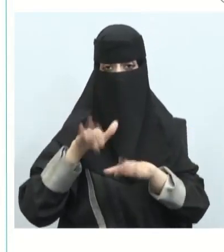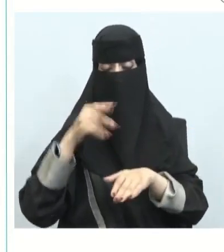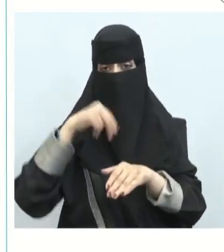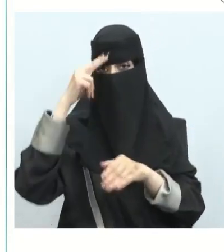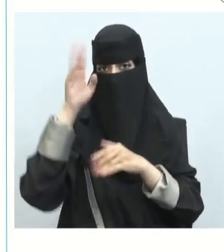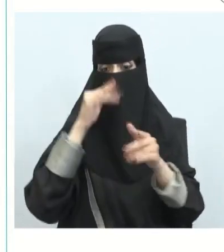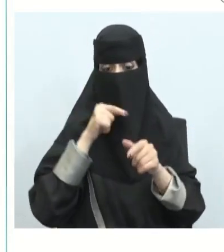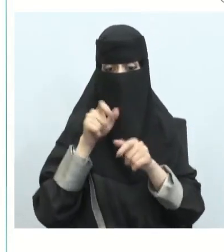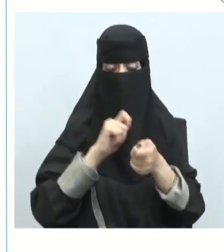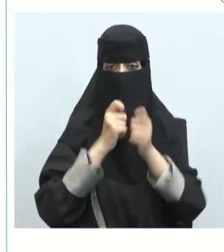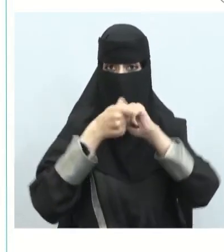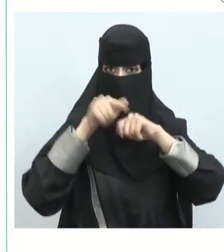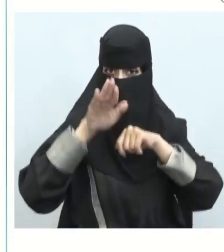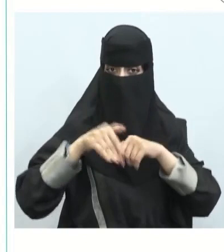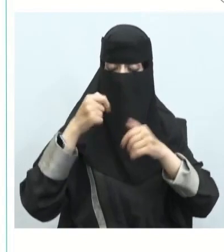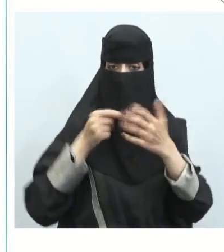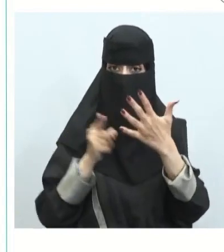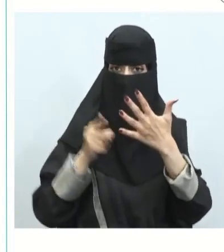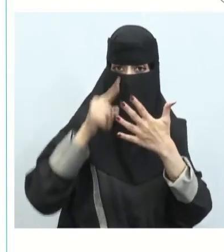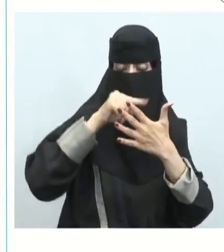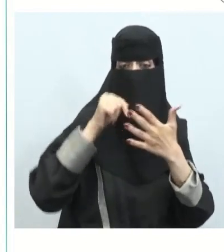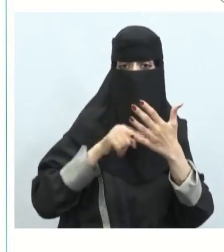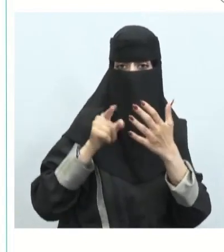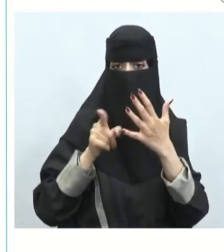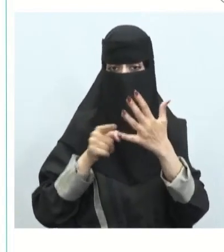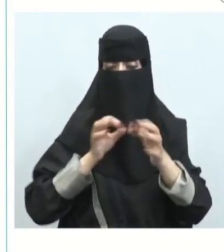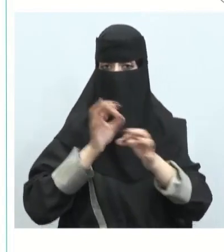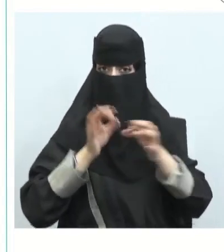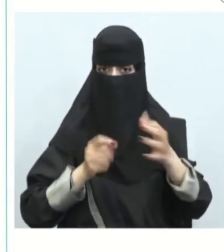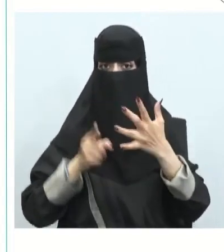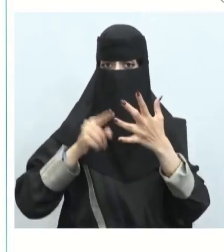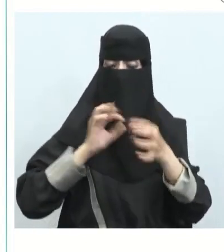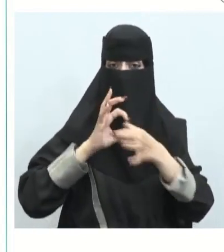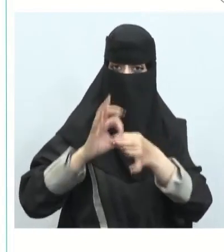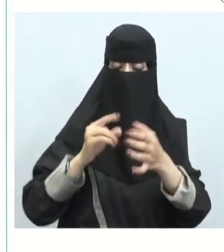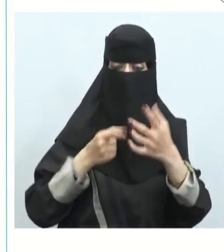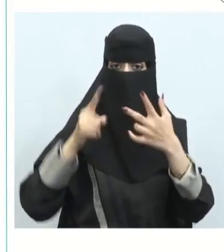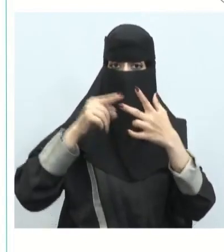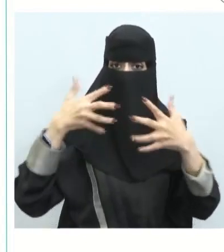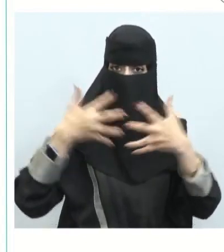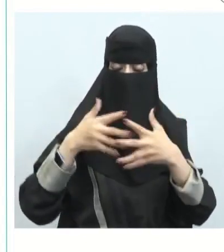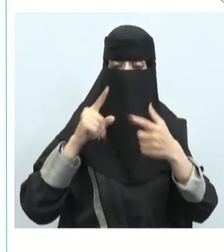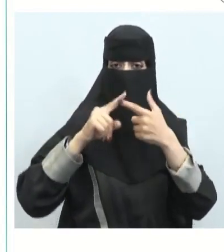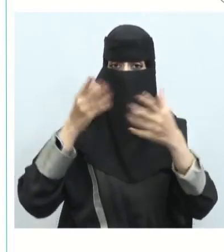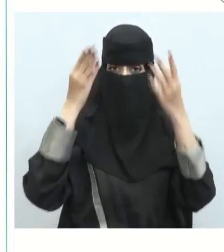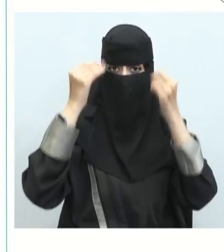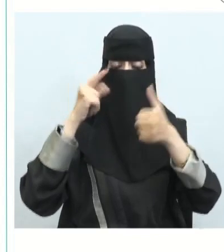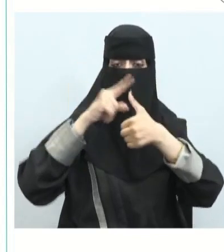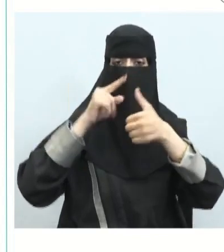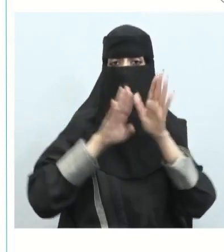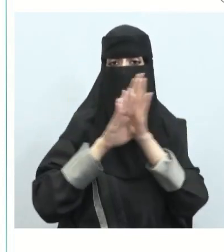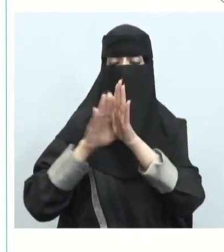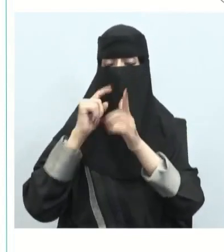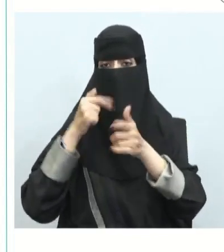ذكرنا تنفيذ التغيير يتم وفقا لخطوات تبدا بالتخطيط ثم التواصل ثم الاشراك ثم التثقيف ثم الدعم